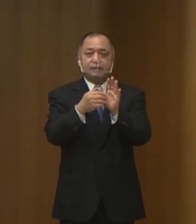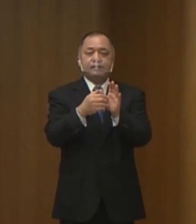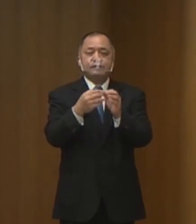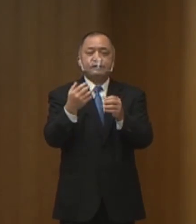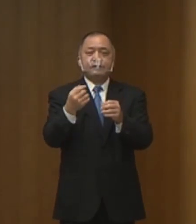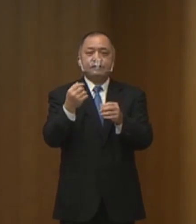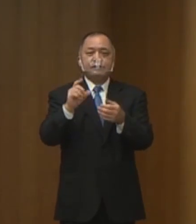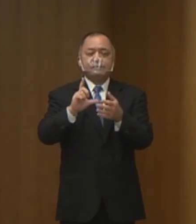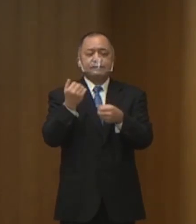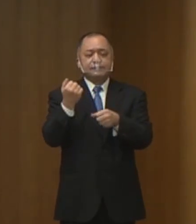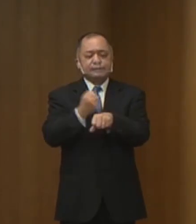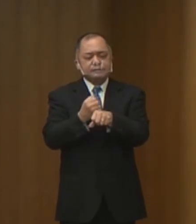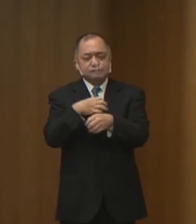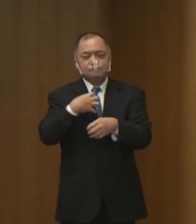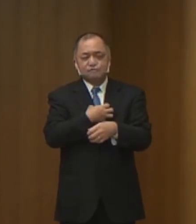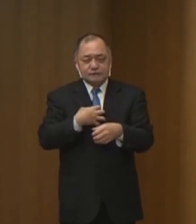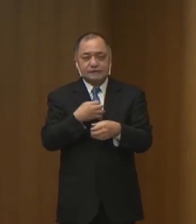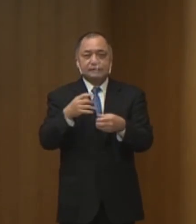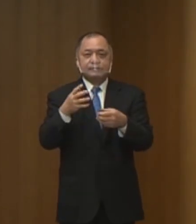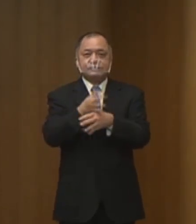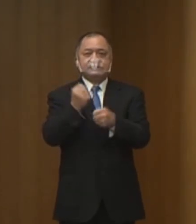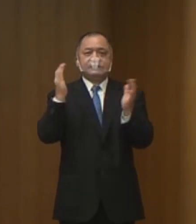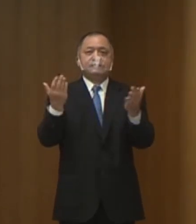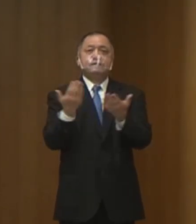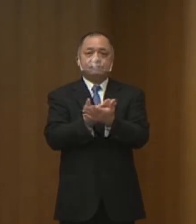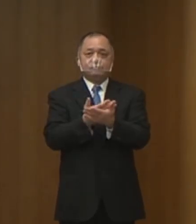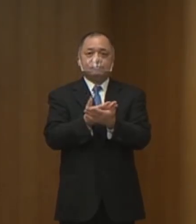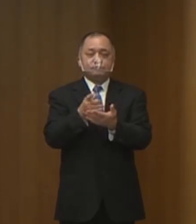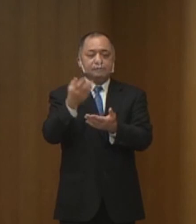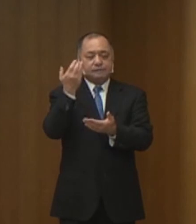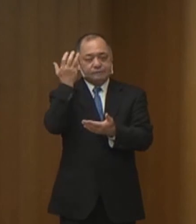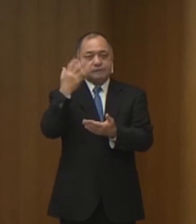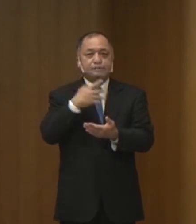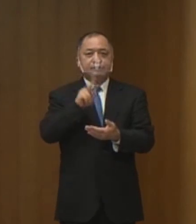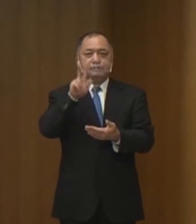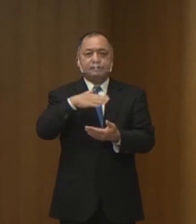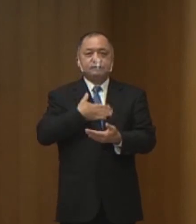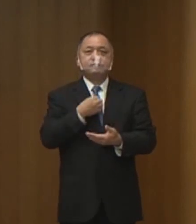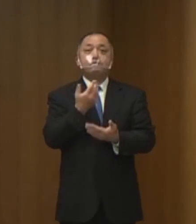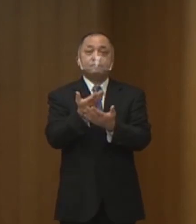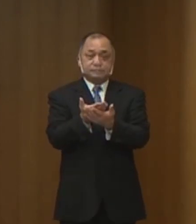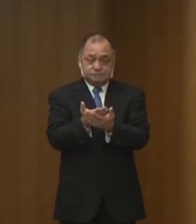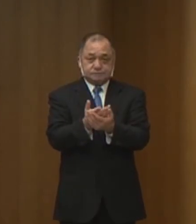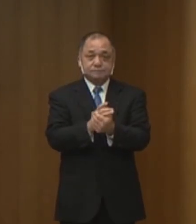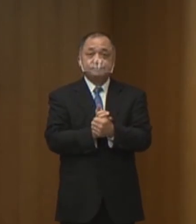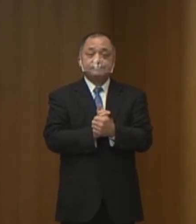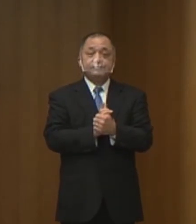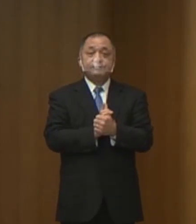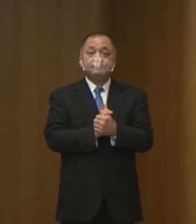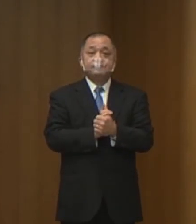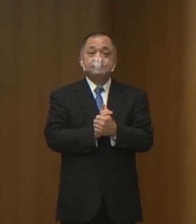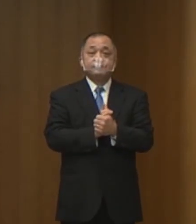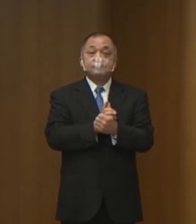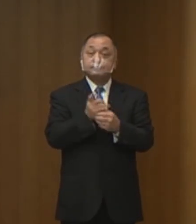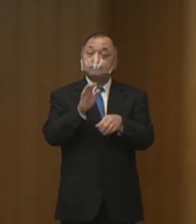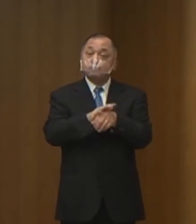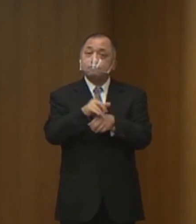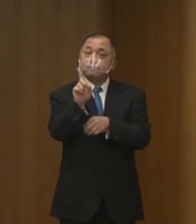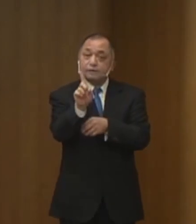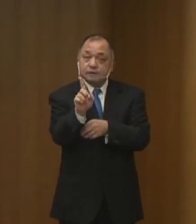ければならないということです。こういったまず前提を皆さんにご説明をさせていただきましたけれども、それではじゃあ何をする